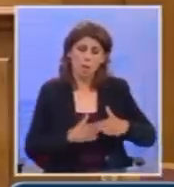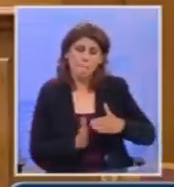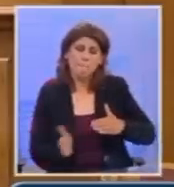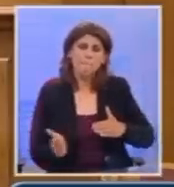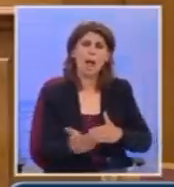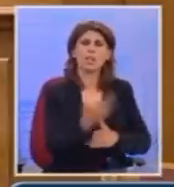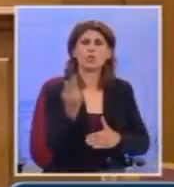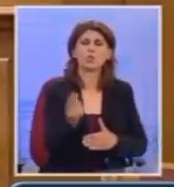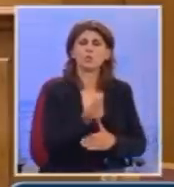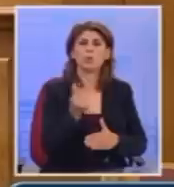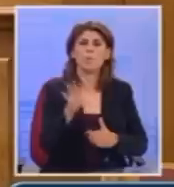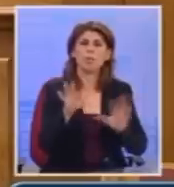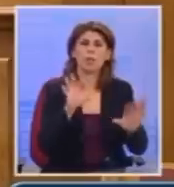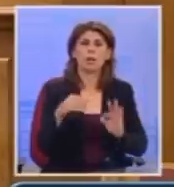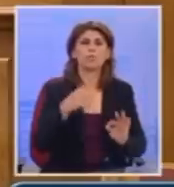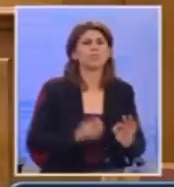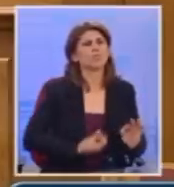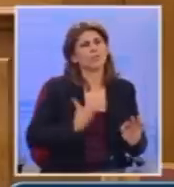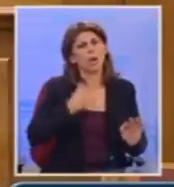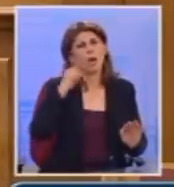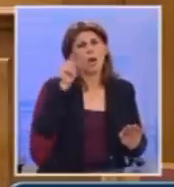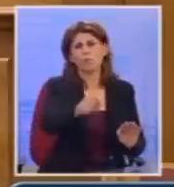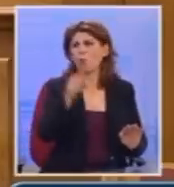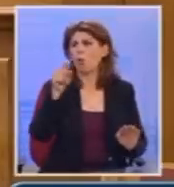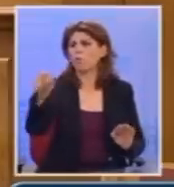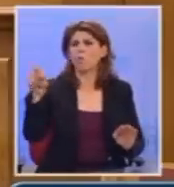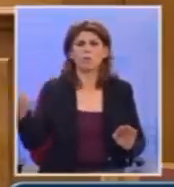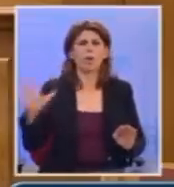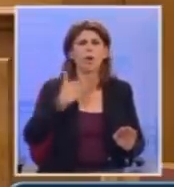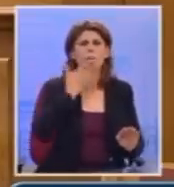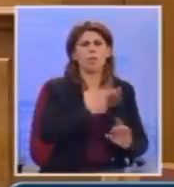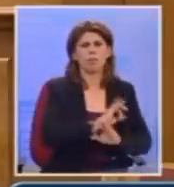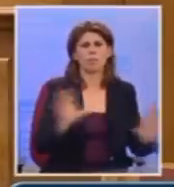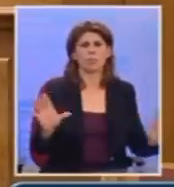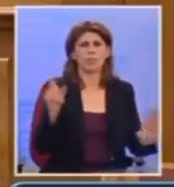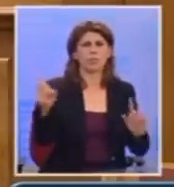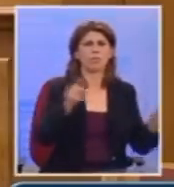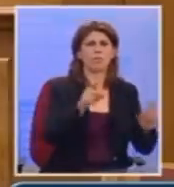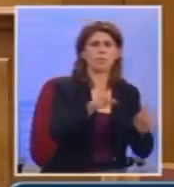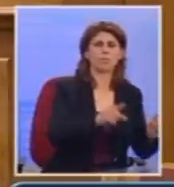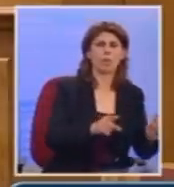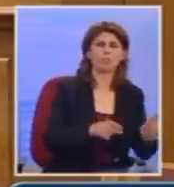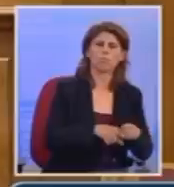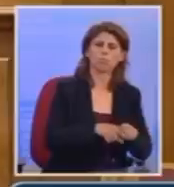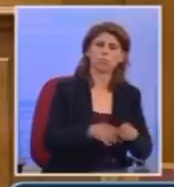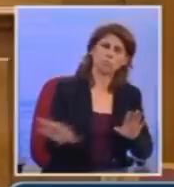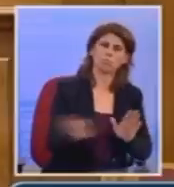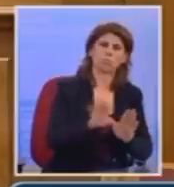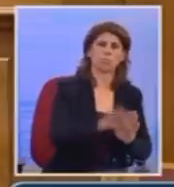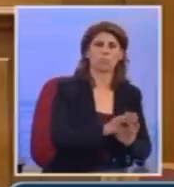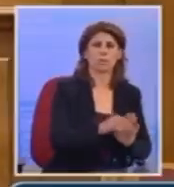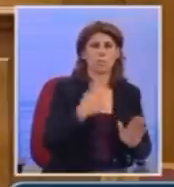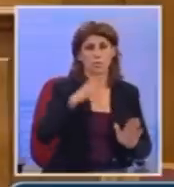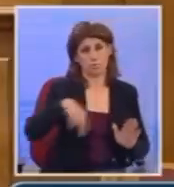να επιλέγει αυτούς που θέλει χωρίς να δίνει λογαριασμό σε κανέναν. Εμείς καταργούμε τη συνέντευξη